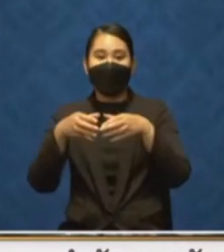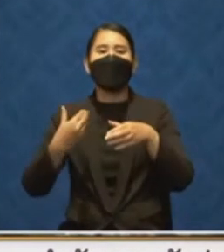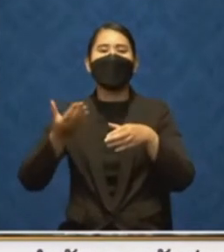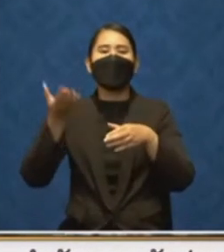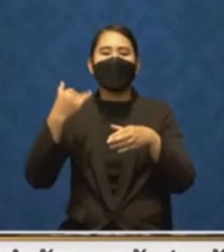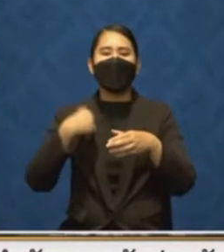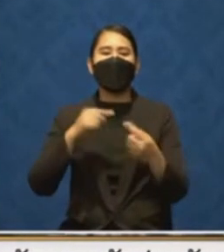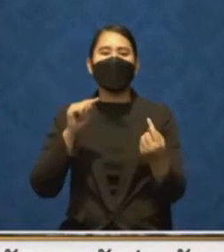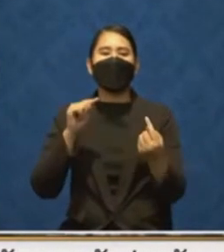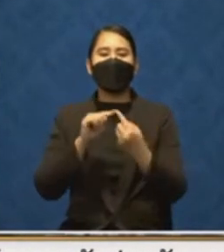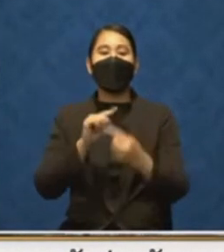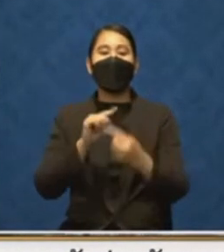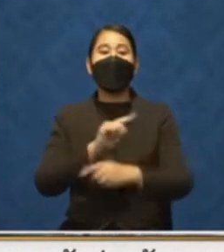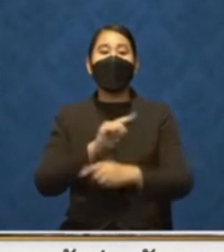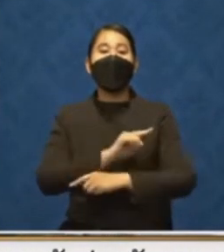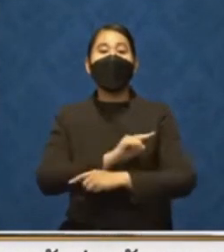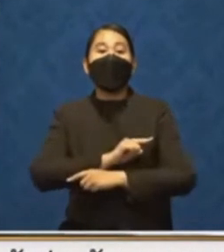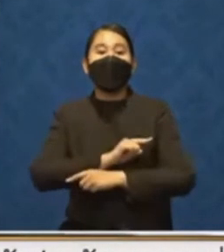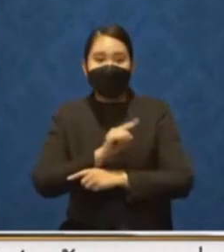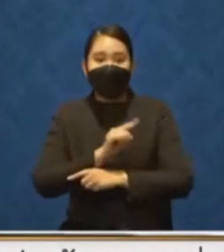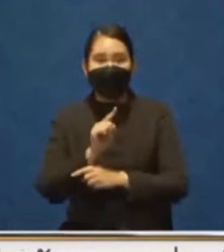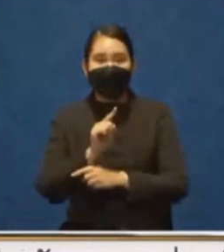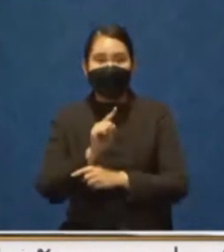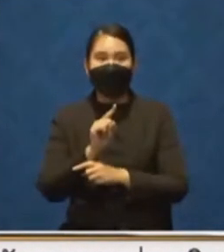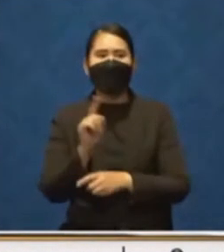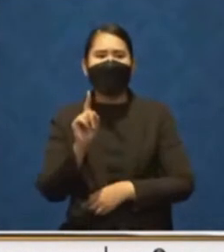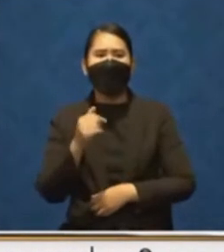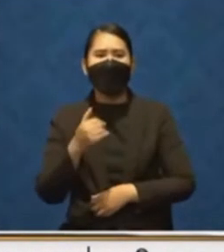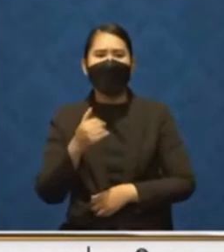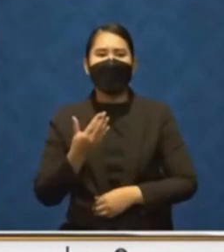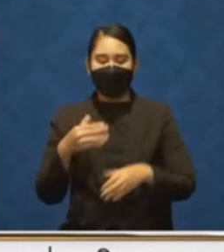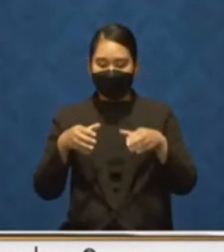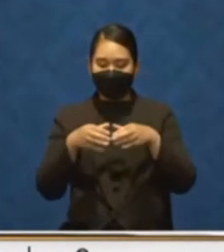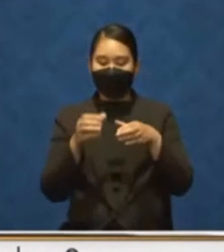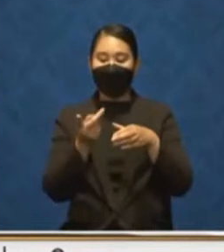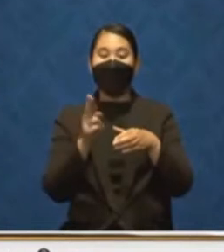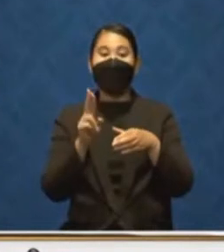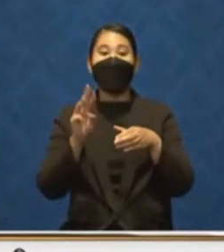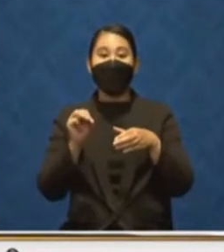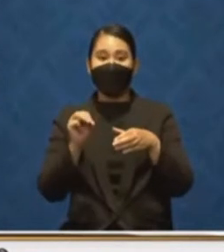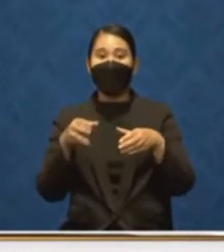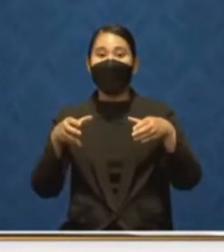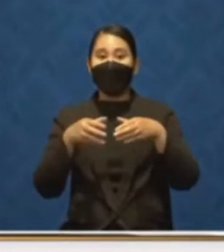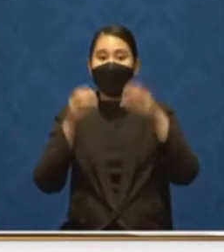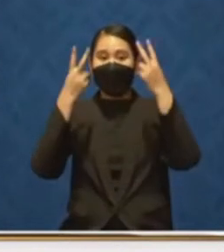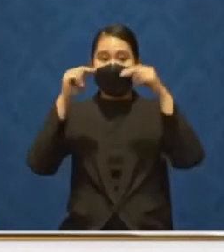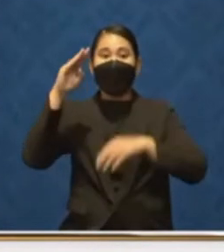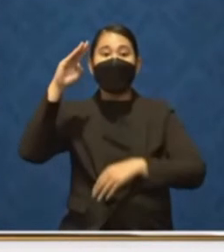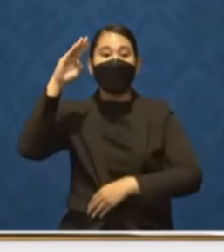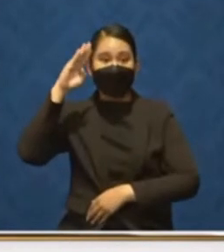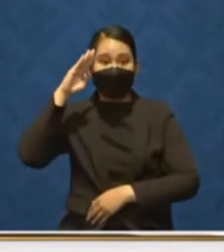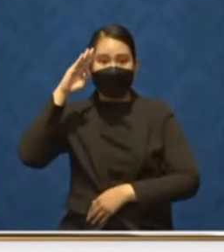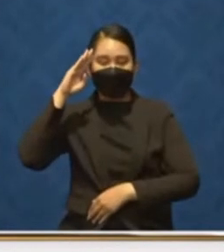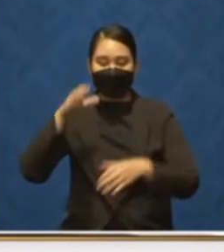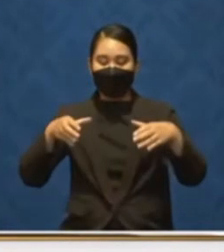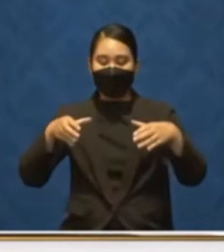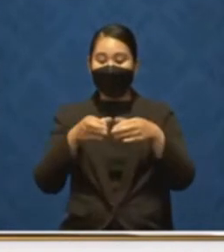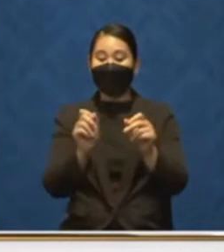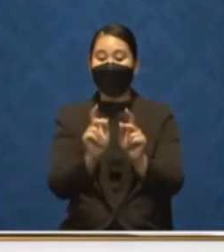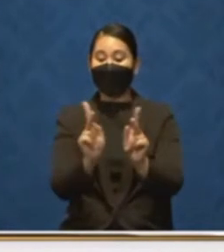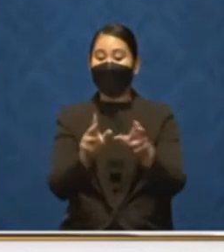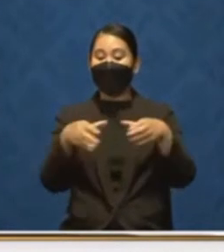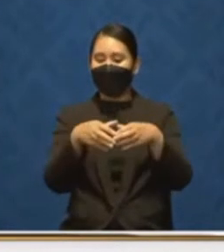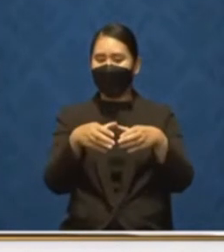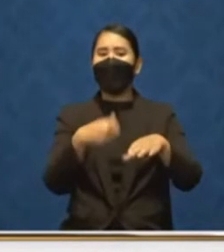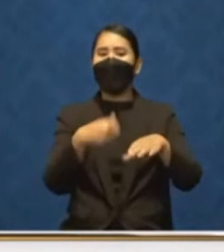ผมก็ถามพี่เกมเอากันอย่างนี้เนี่ยครม.ชุดวิ่งตู้เนี่ยตั้งกรรมการขึ้นมาเป็นหัวหน้าพรรค